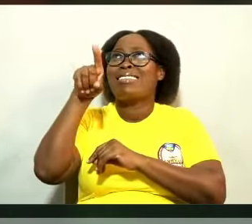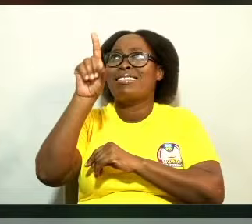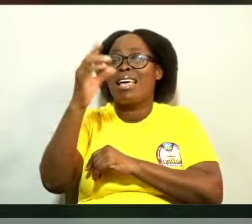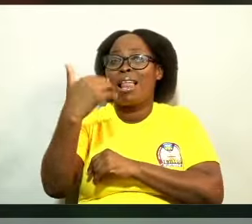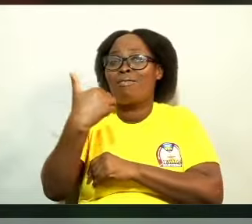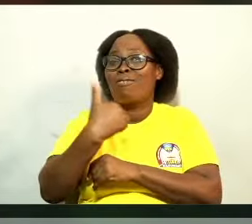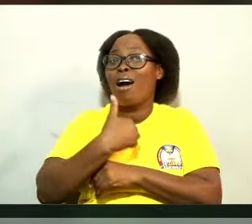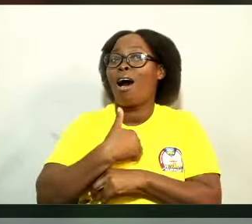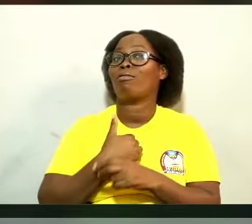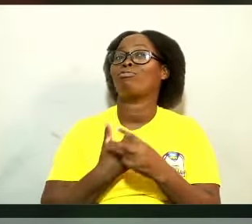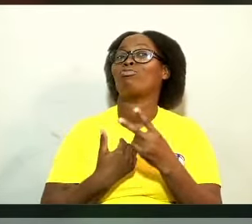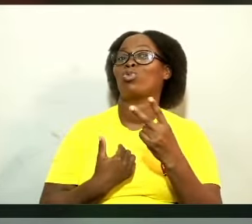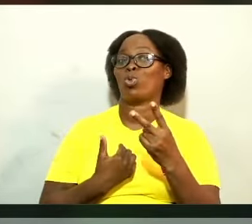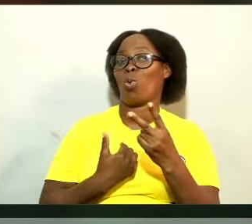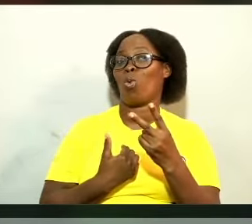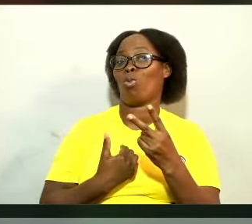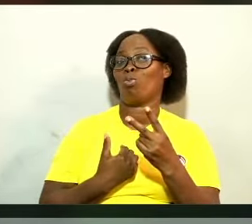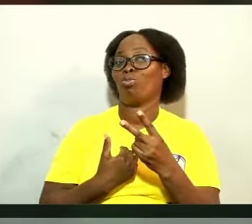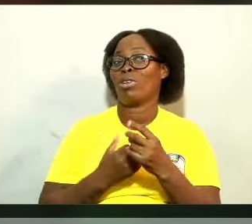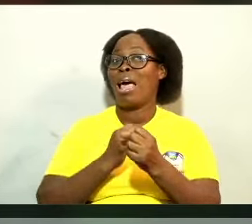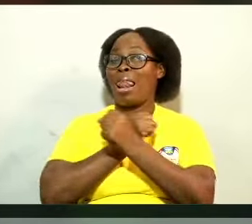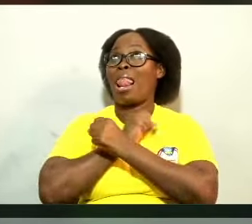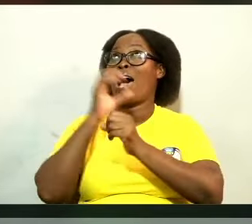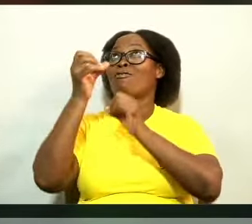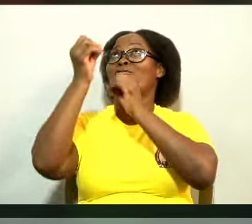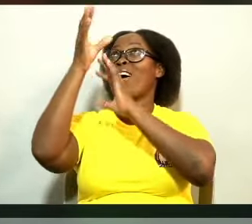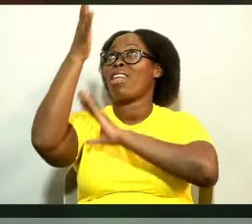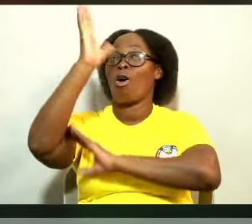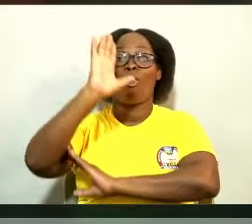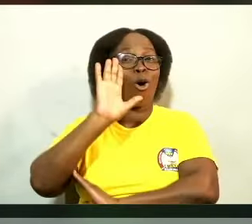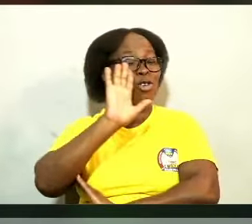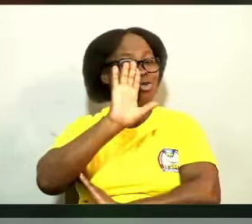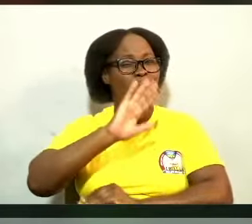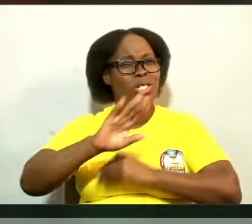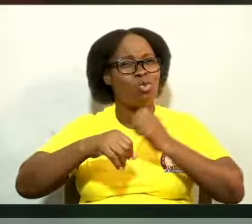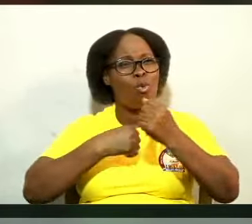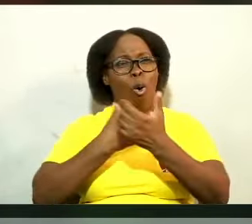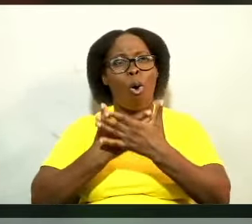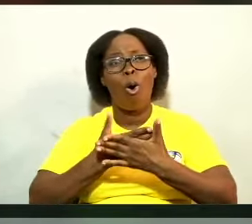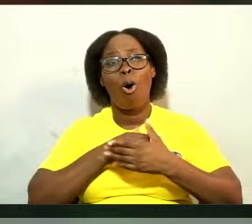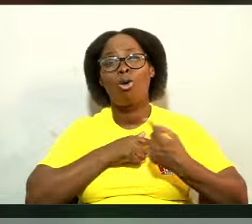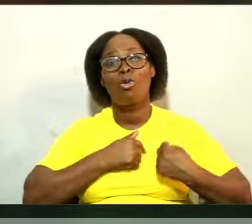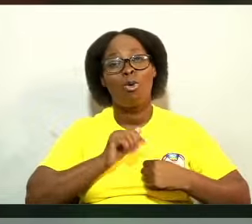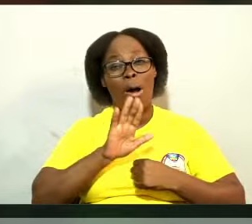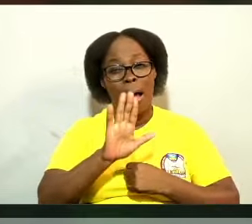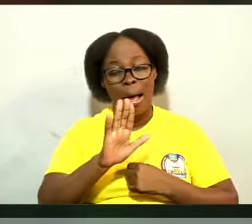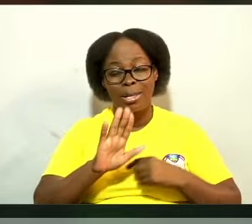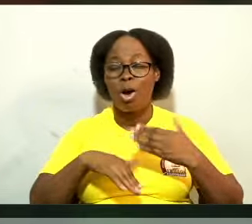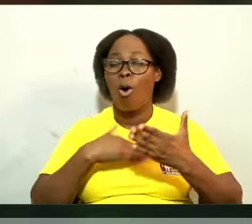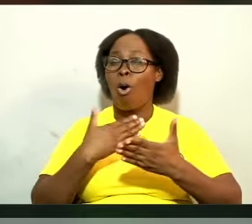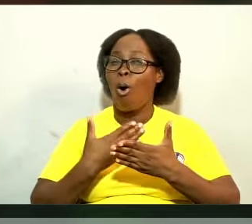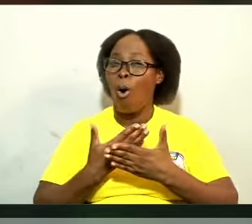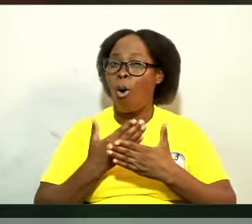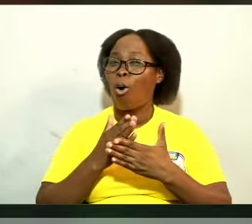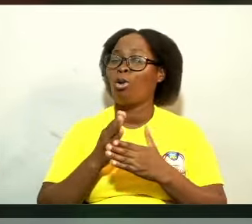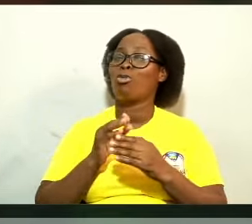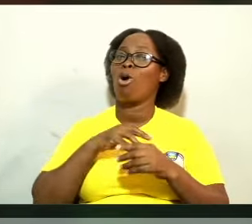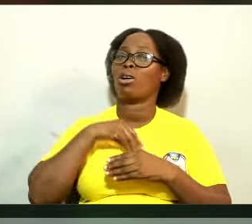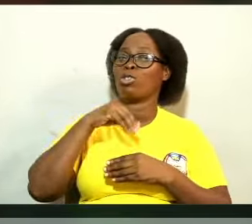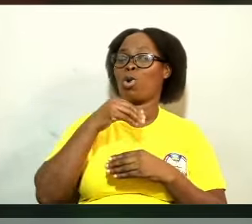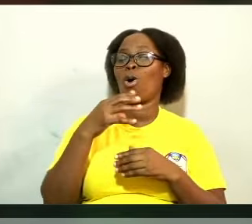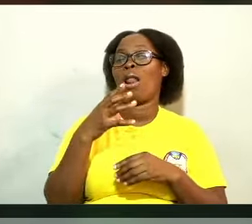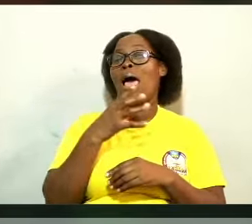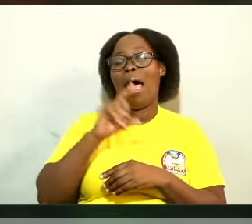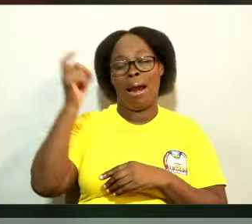mbili. Pende Bwana Mungu wako kwa moyo wako wote, kwa roho yako yote, na